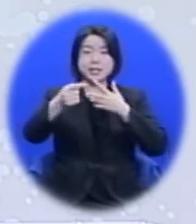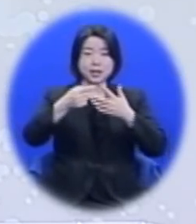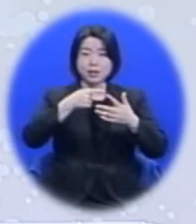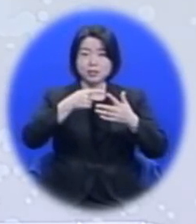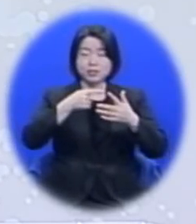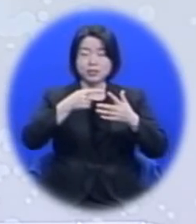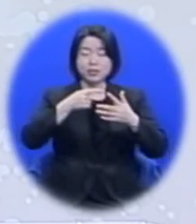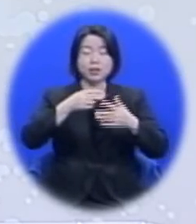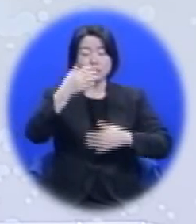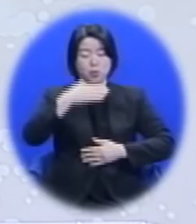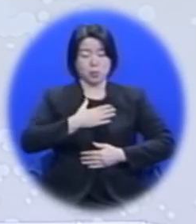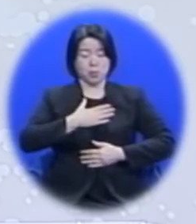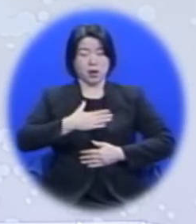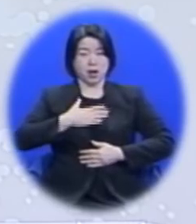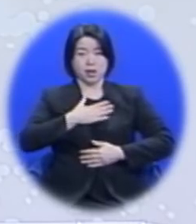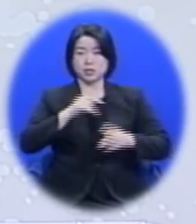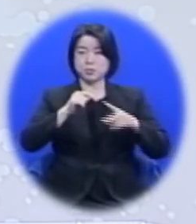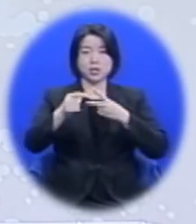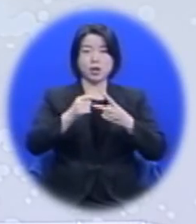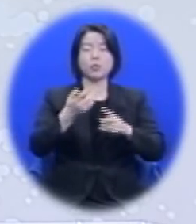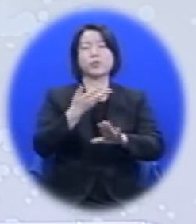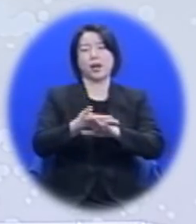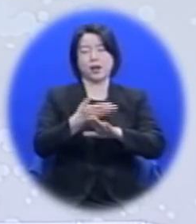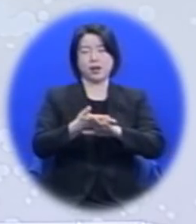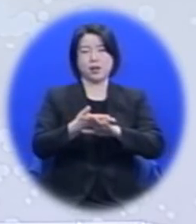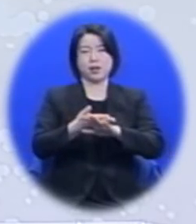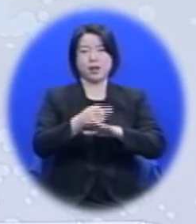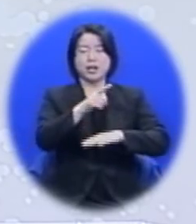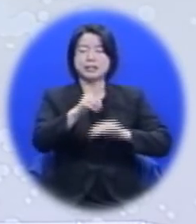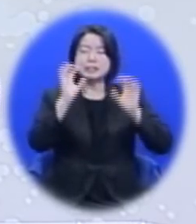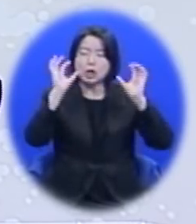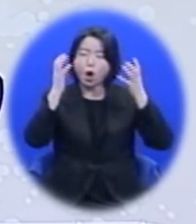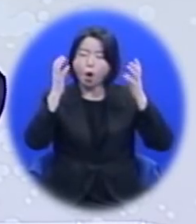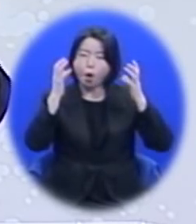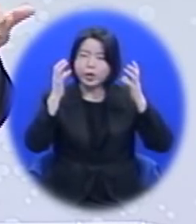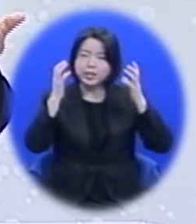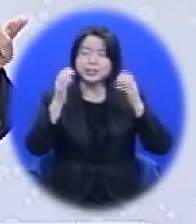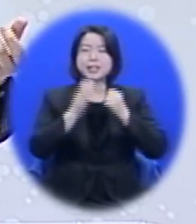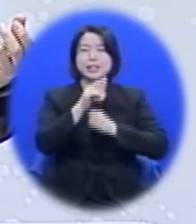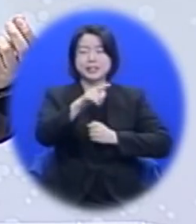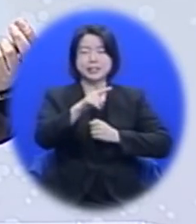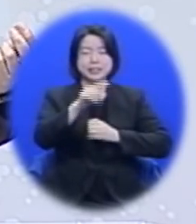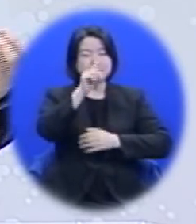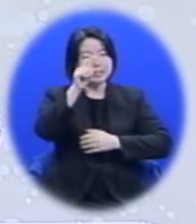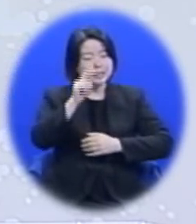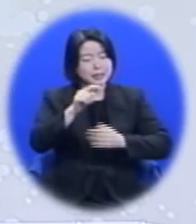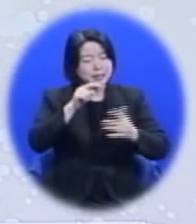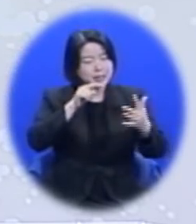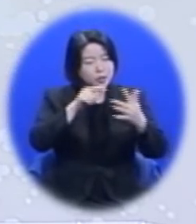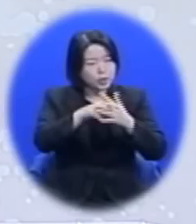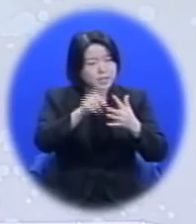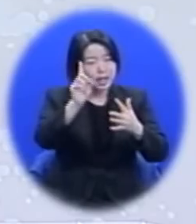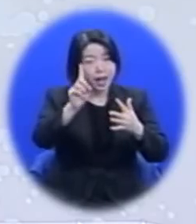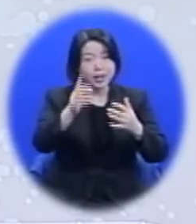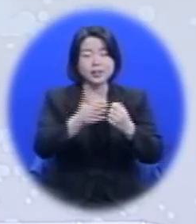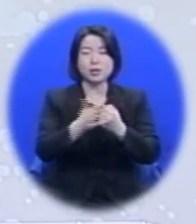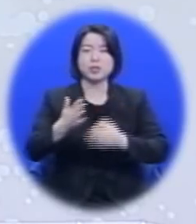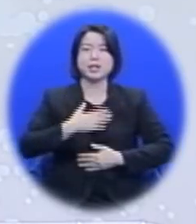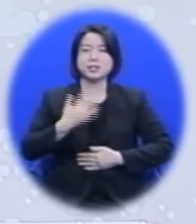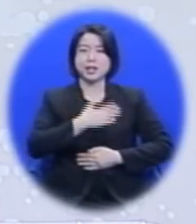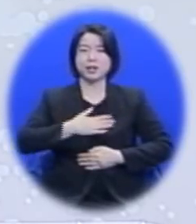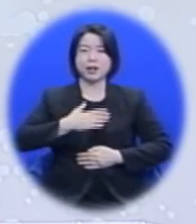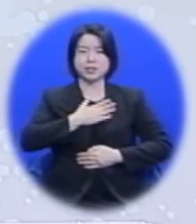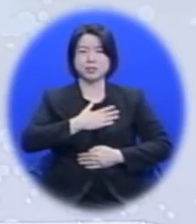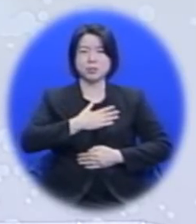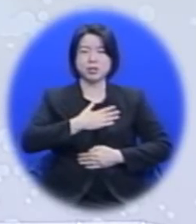가슴으로 오는 건 달라요. 그 어린애의 넌센스 퀴즈 같은 퀴즈 하나로 제 가슴이